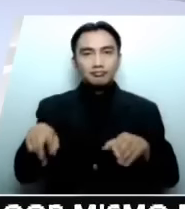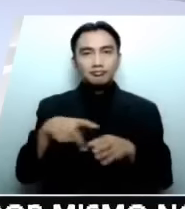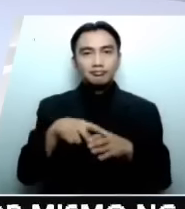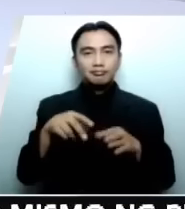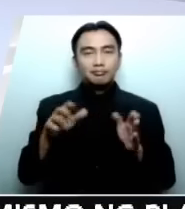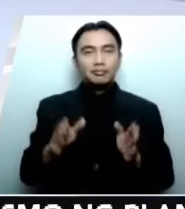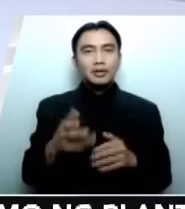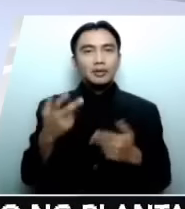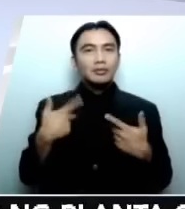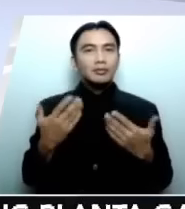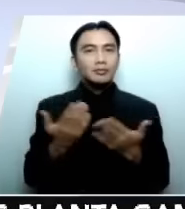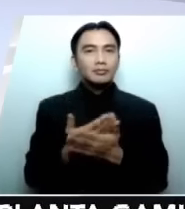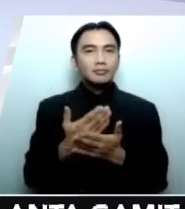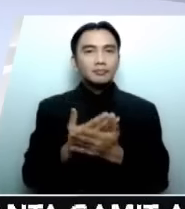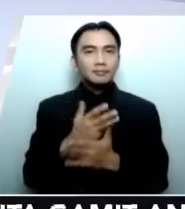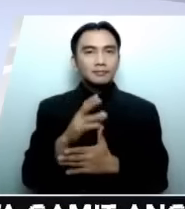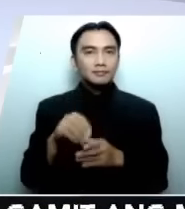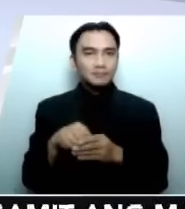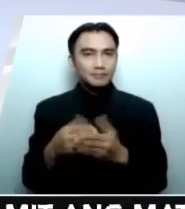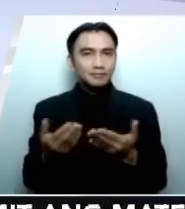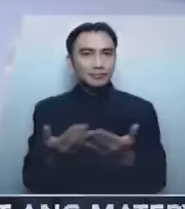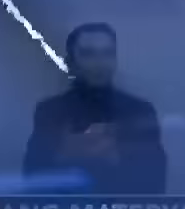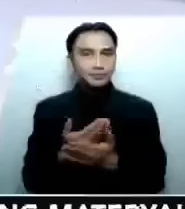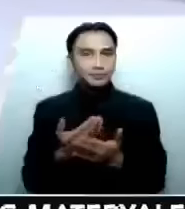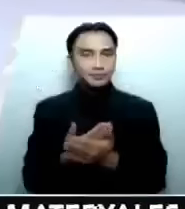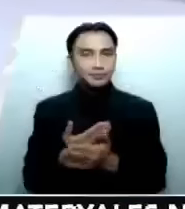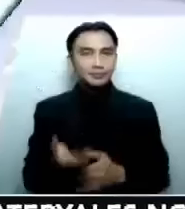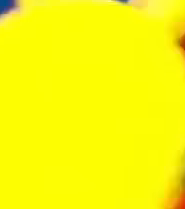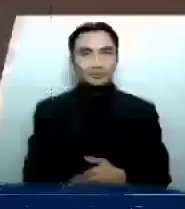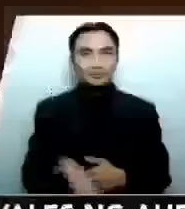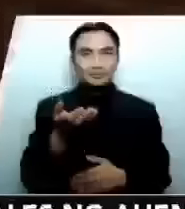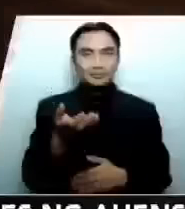na ipakikilala. May report si Nelson Canlas.